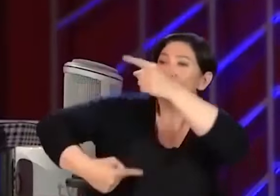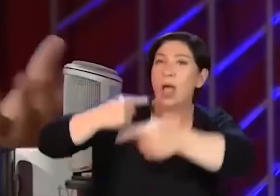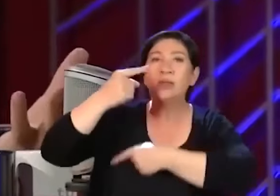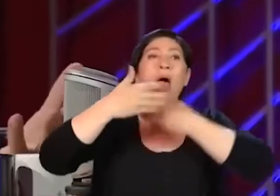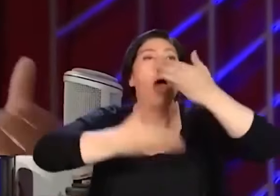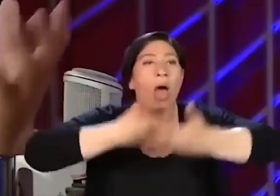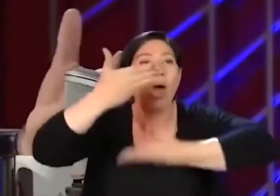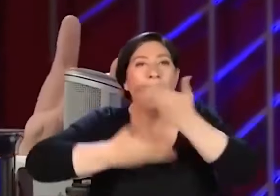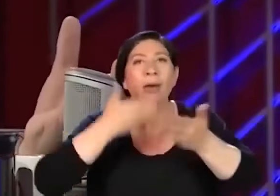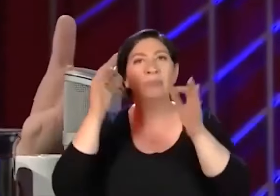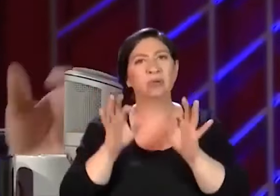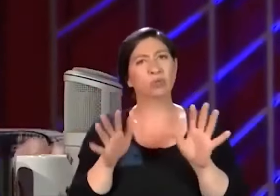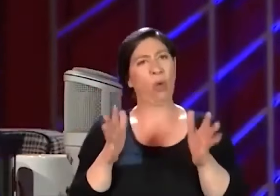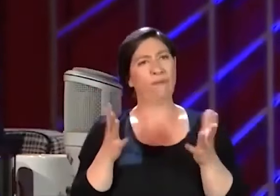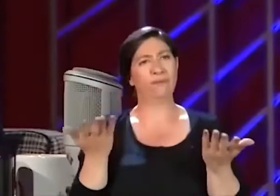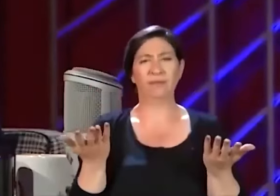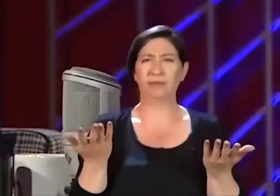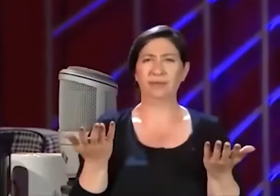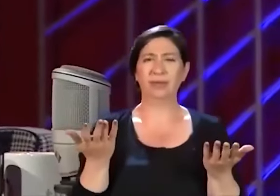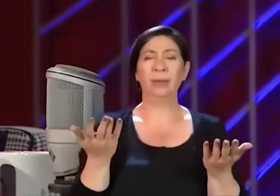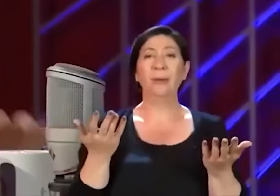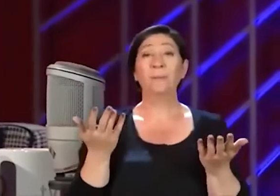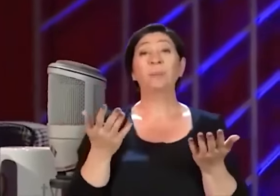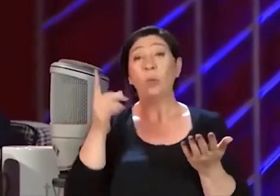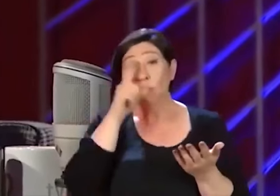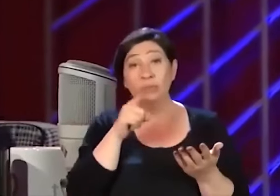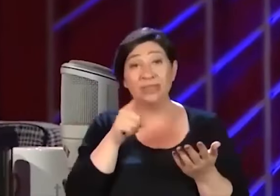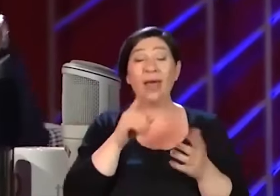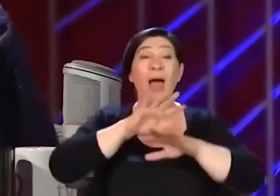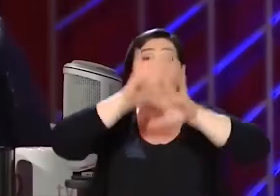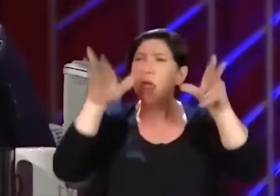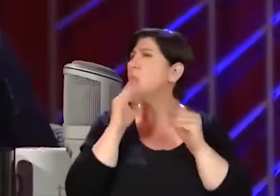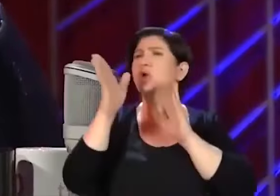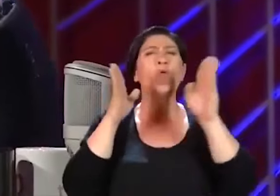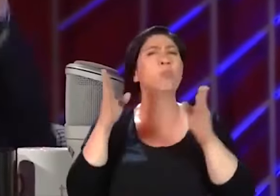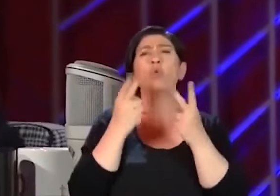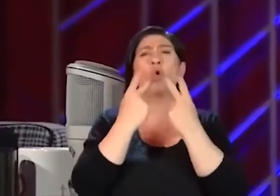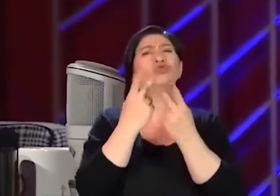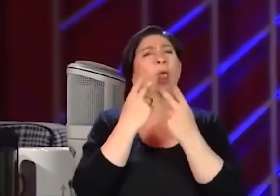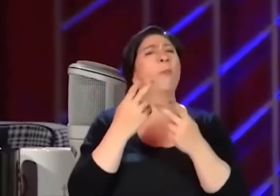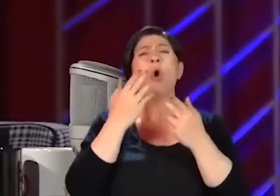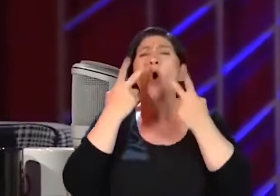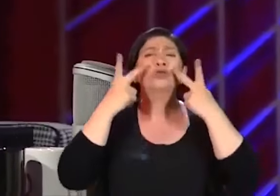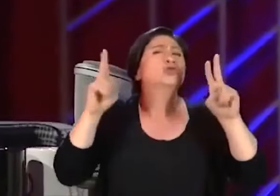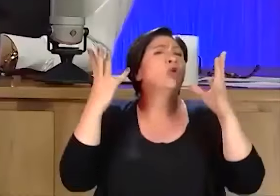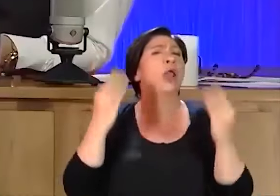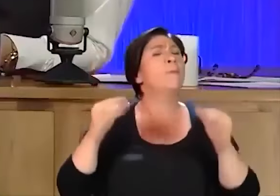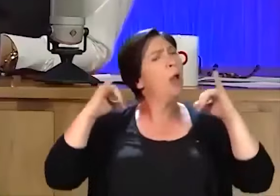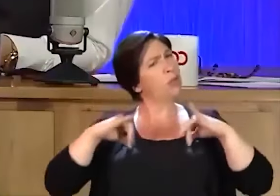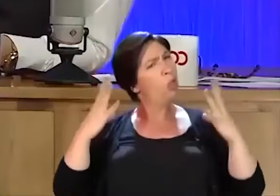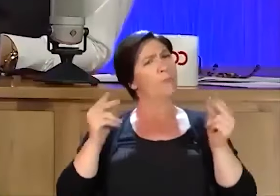saymaya başlıyorlar falan. Yani böyle garip bir şey. Dolayısıyla hani her yere gidelim, konuşabilelim, özgür olalım, özgün